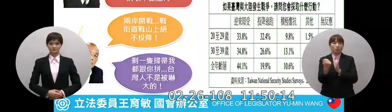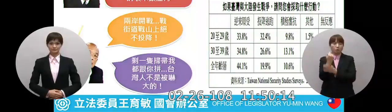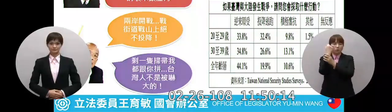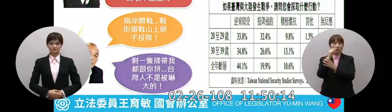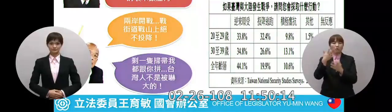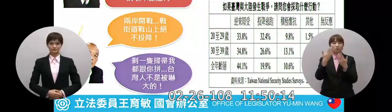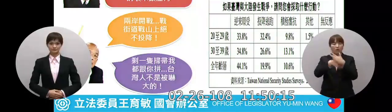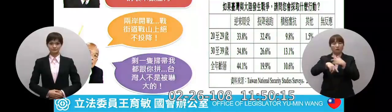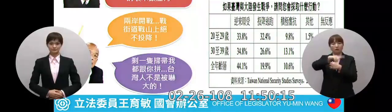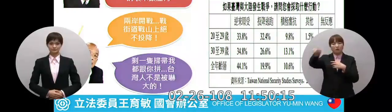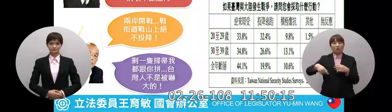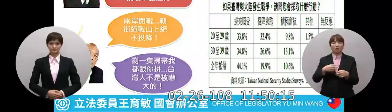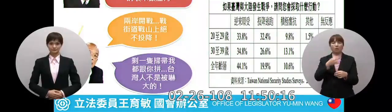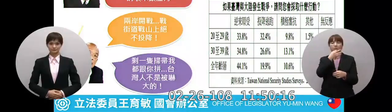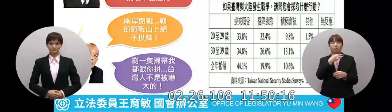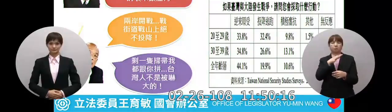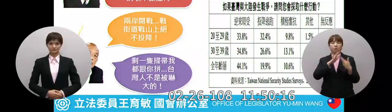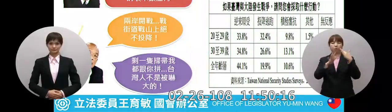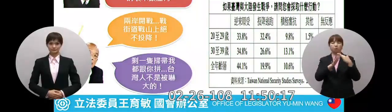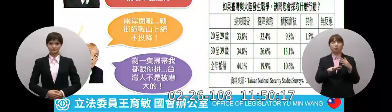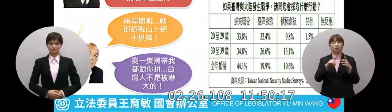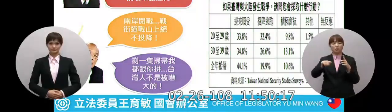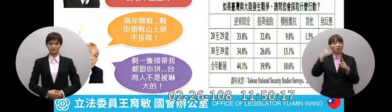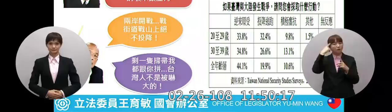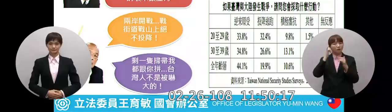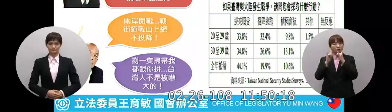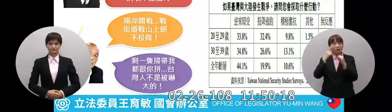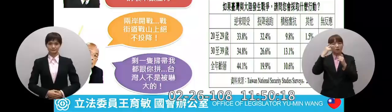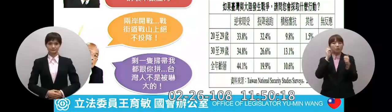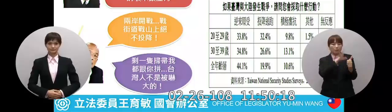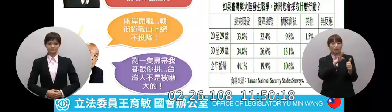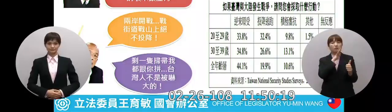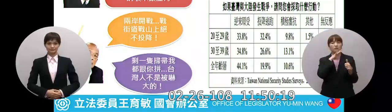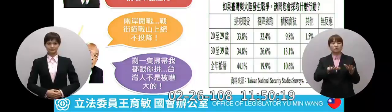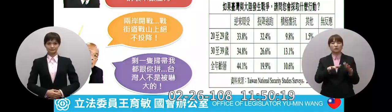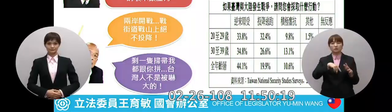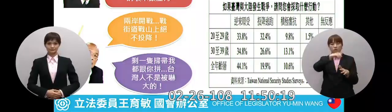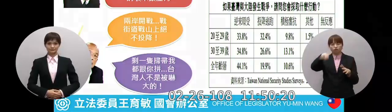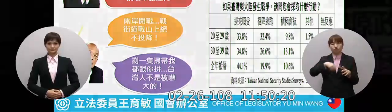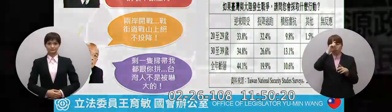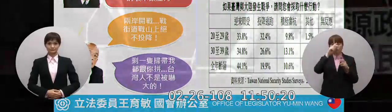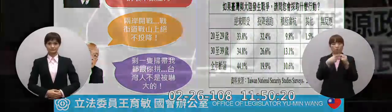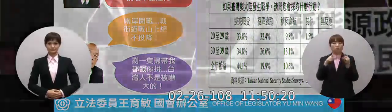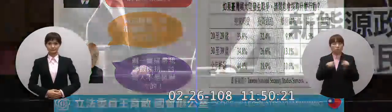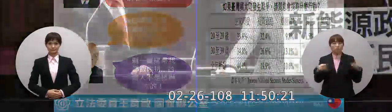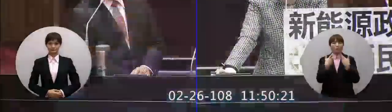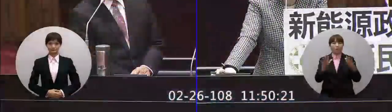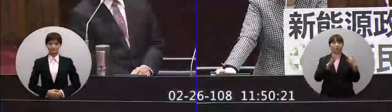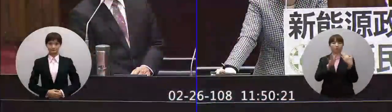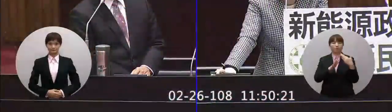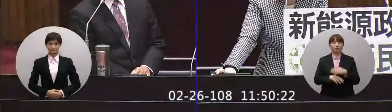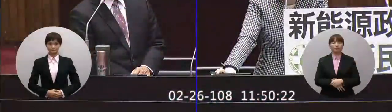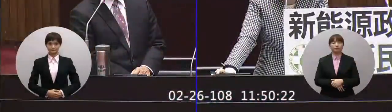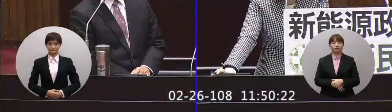人根本不愿意，这就是民意。民意要告诉现在的执政者是，大家要和平，不要战